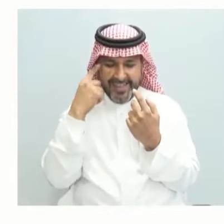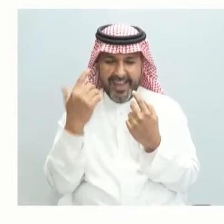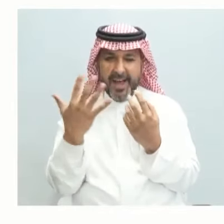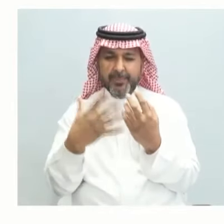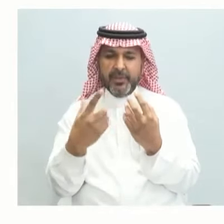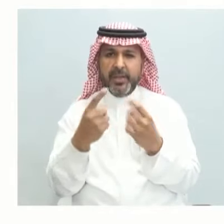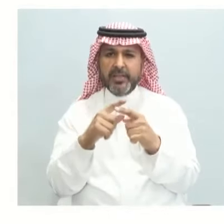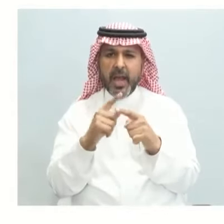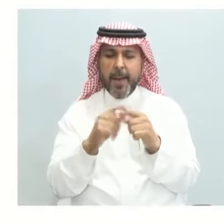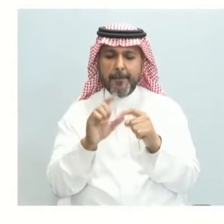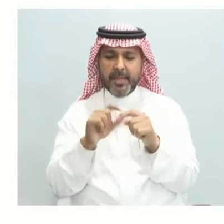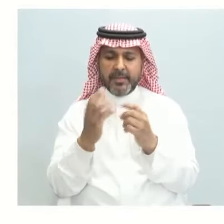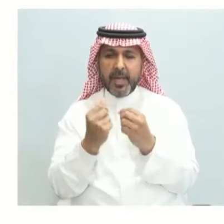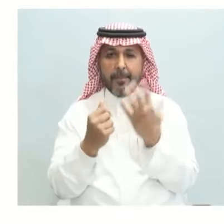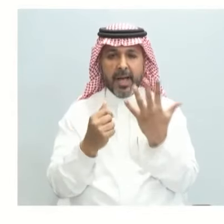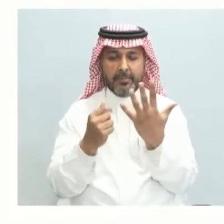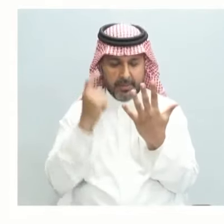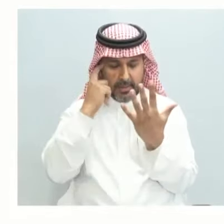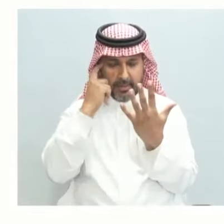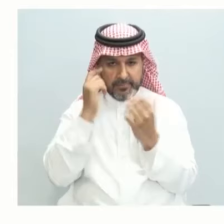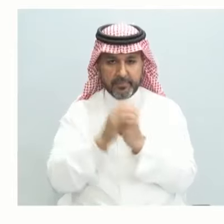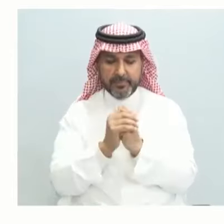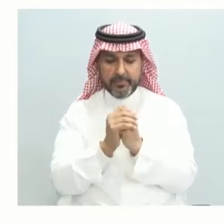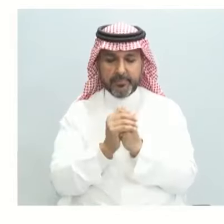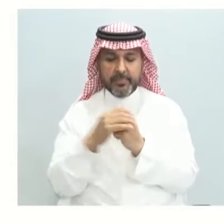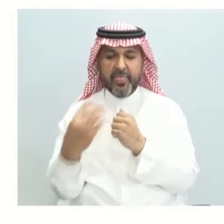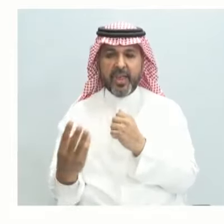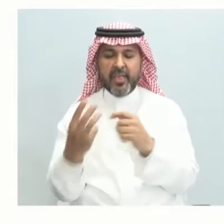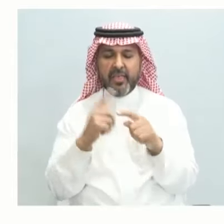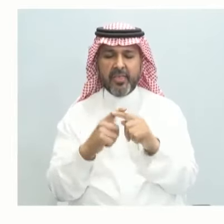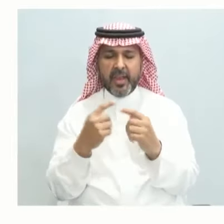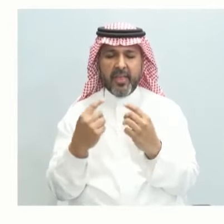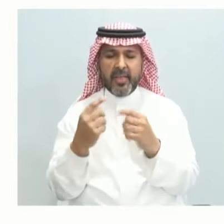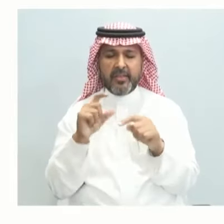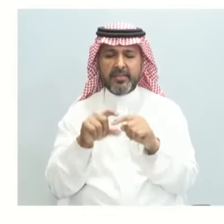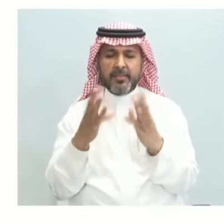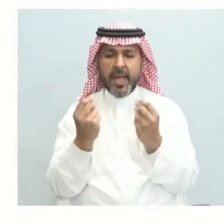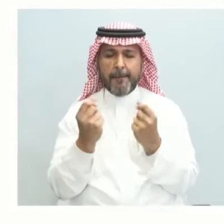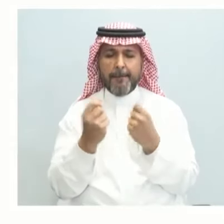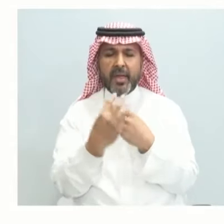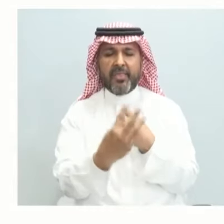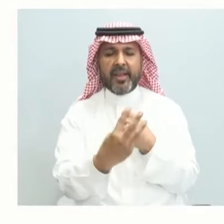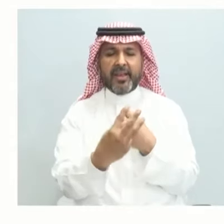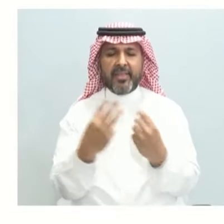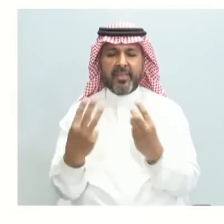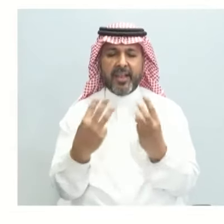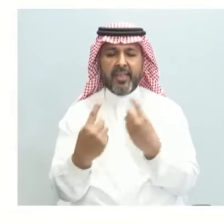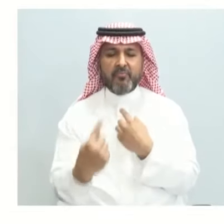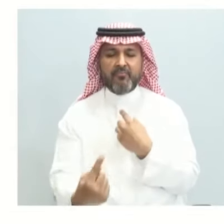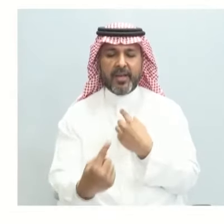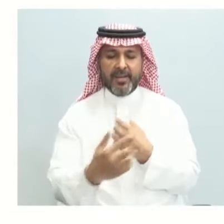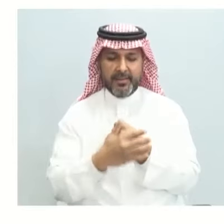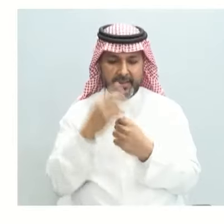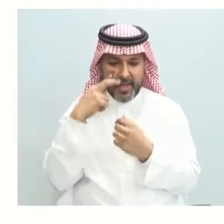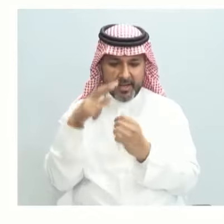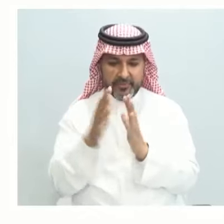15 تقبل القسمه على الخمسه الناتج ثلاثه وثلاثه تقبل القسمه على نفسها اذن الناتج يساوي واحد